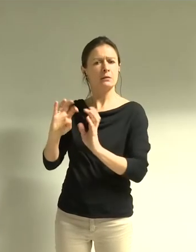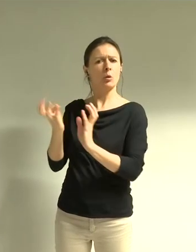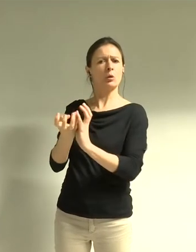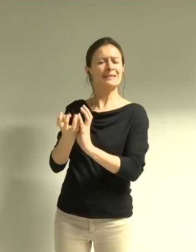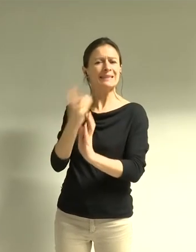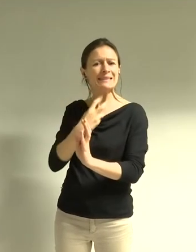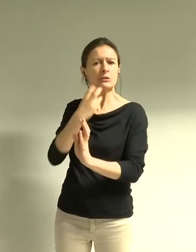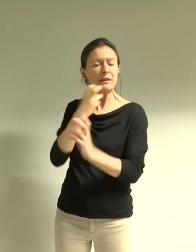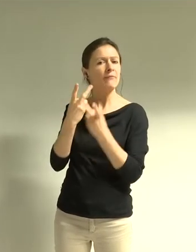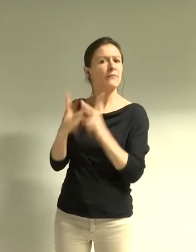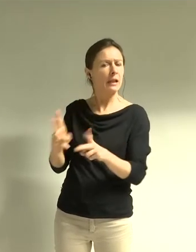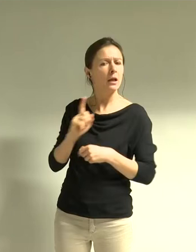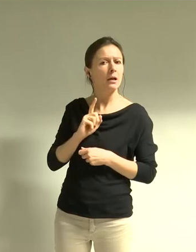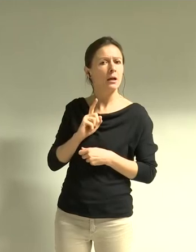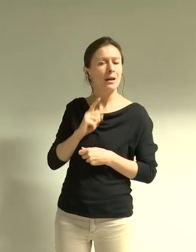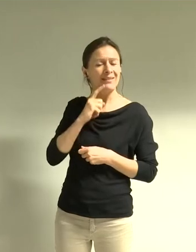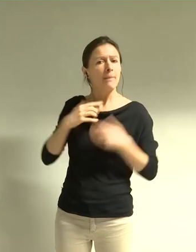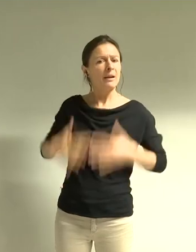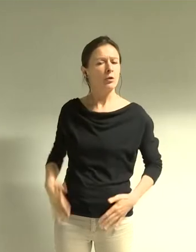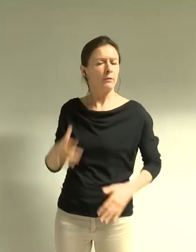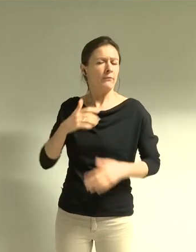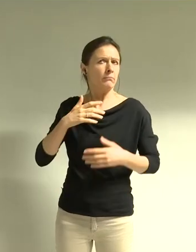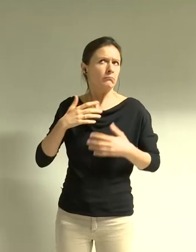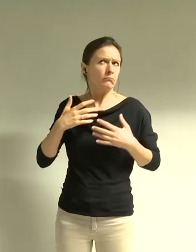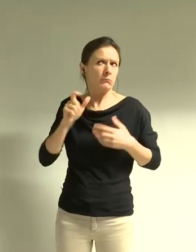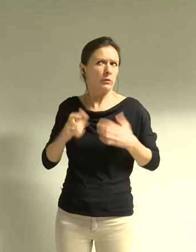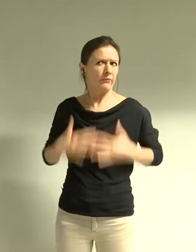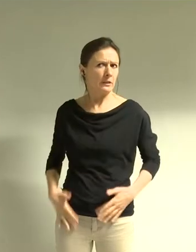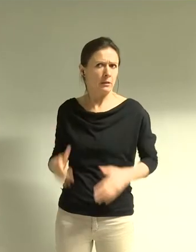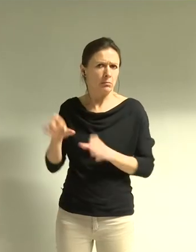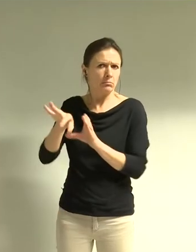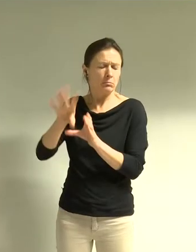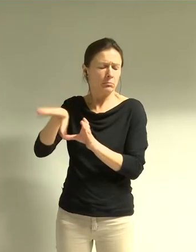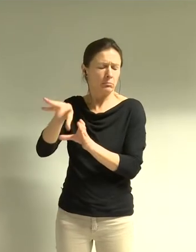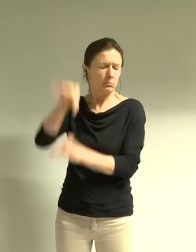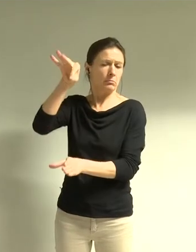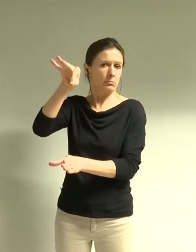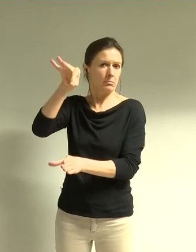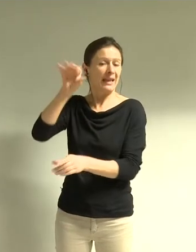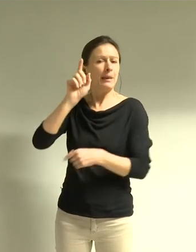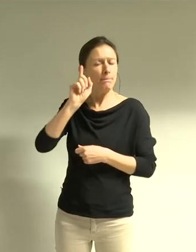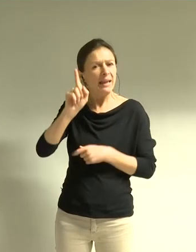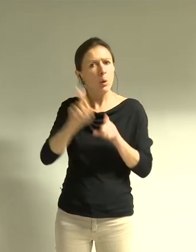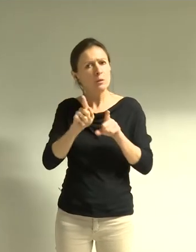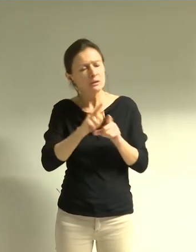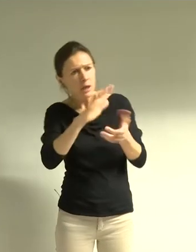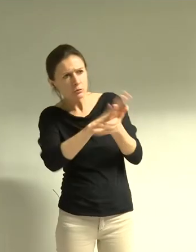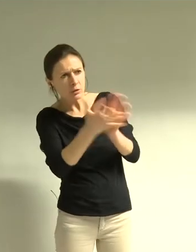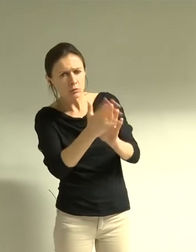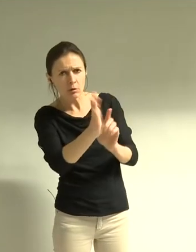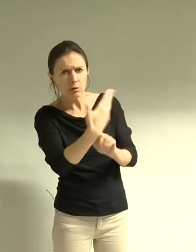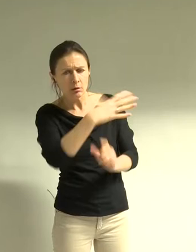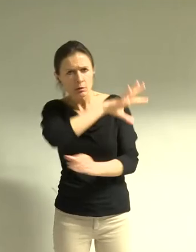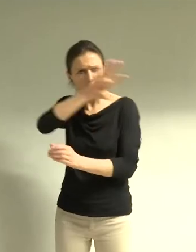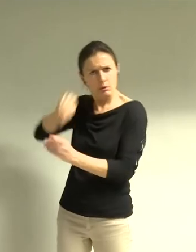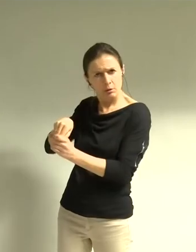y compris les personnes morales vont participer au concert au cci grenoblois donc